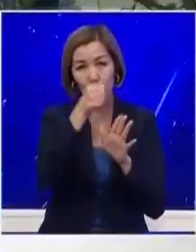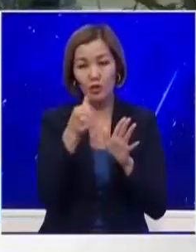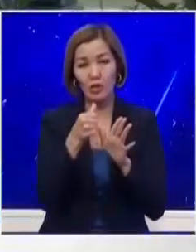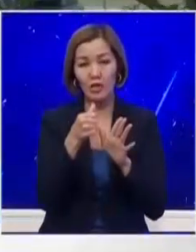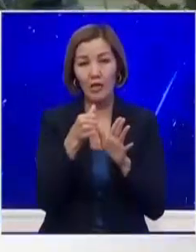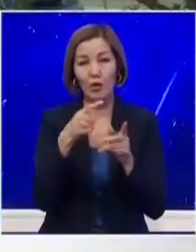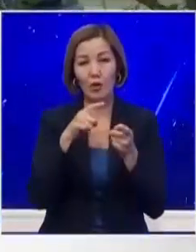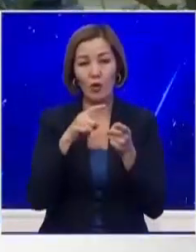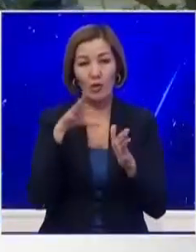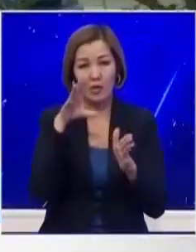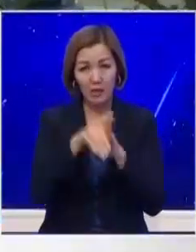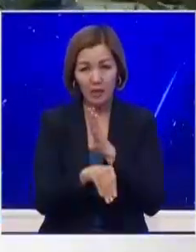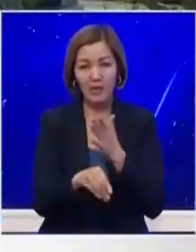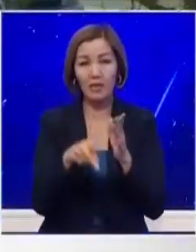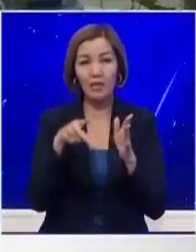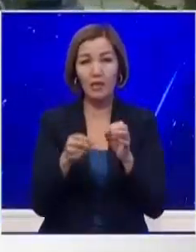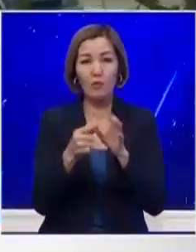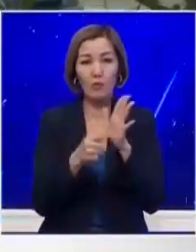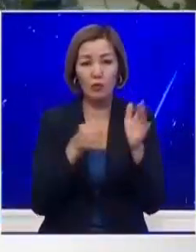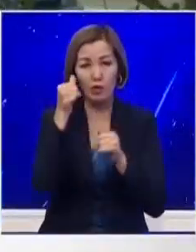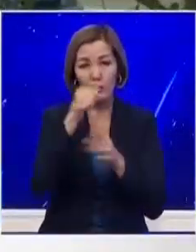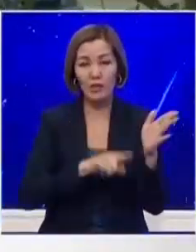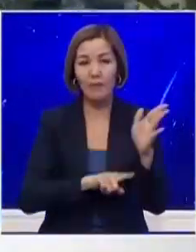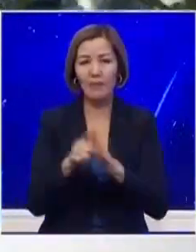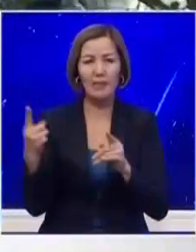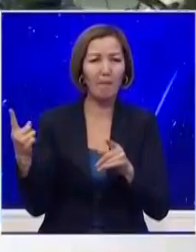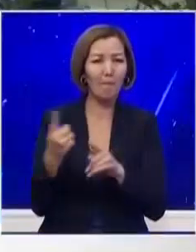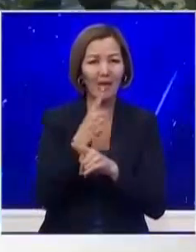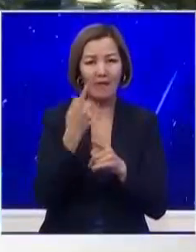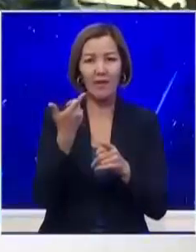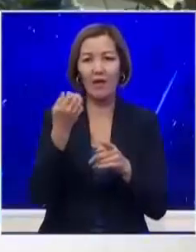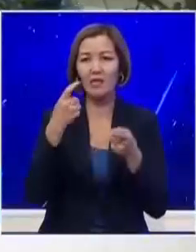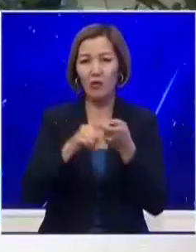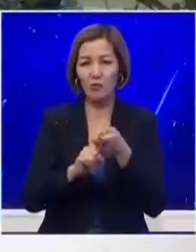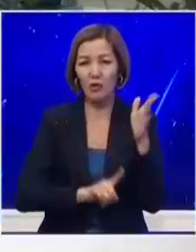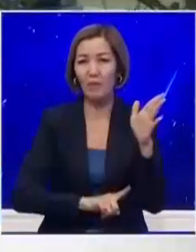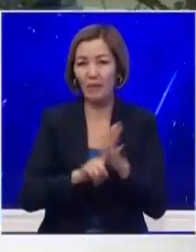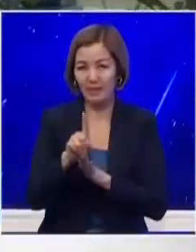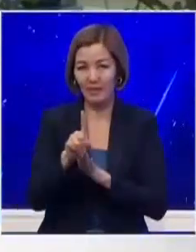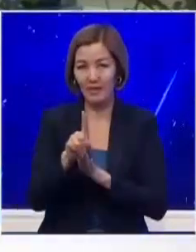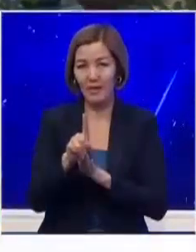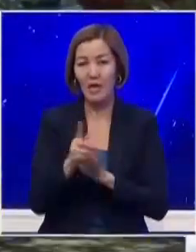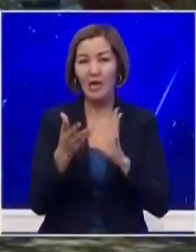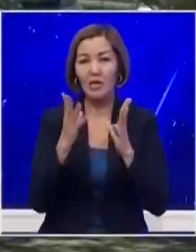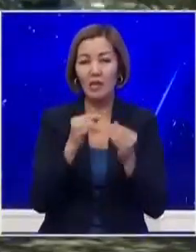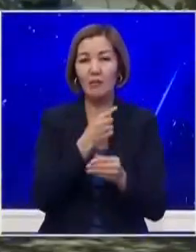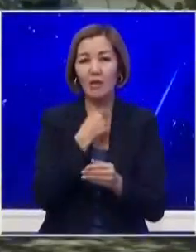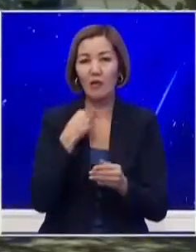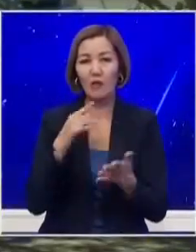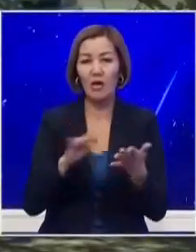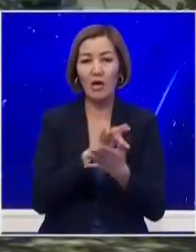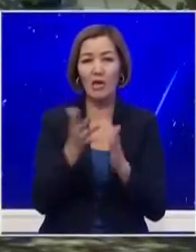кірді. 2017 жылдан бері алғашқы газ желісіне абоненттер қосыла бастады.